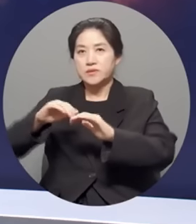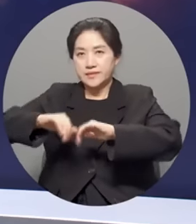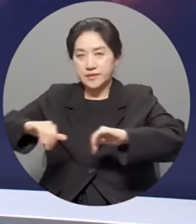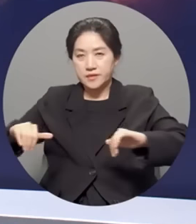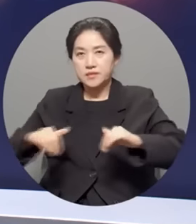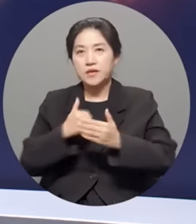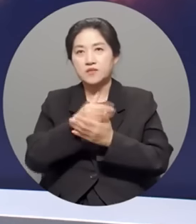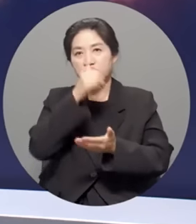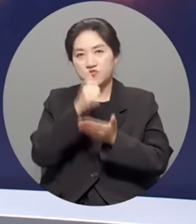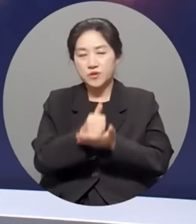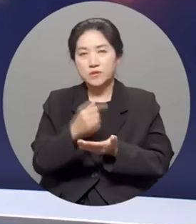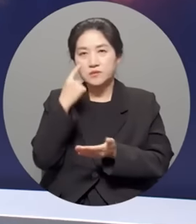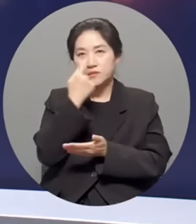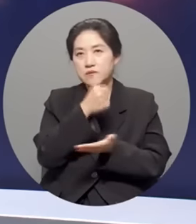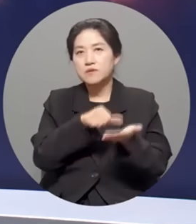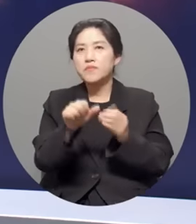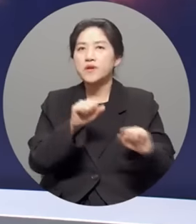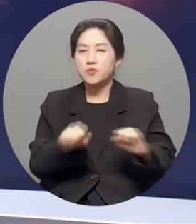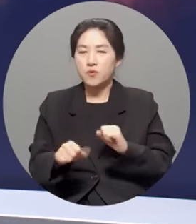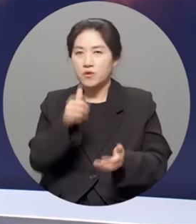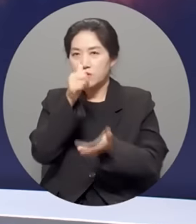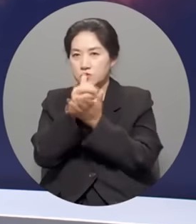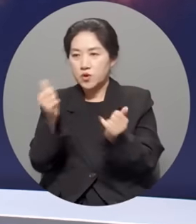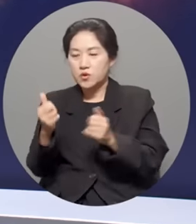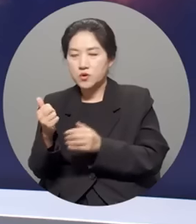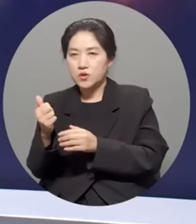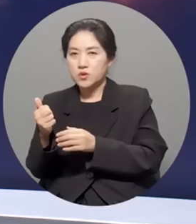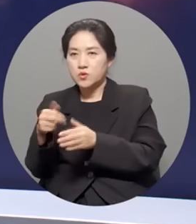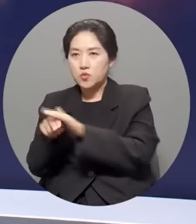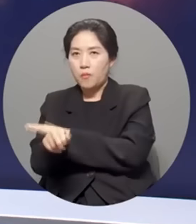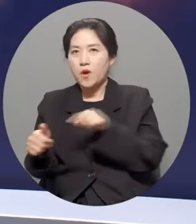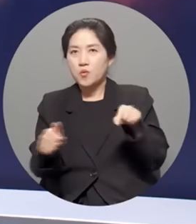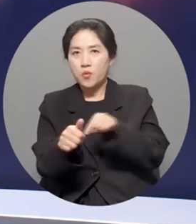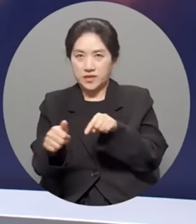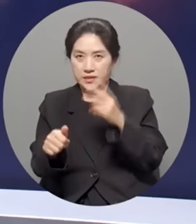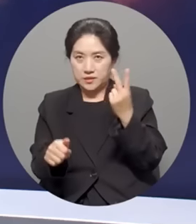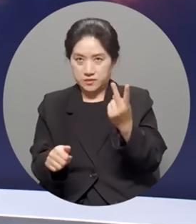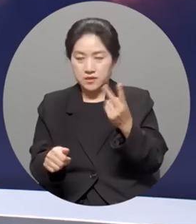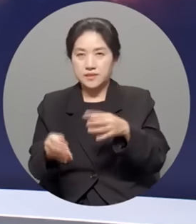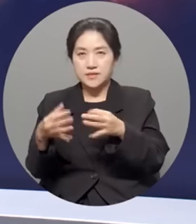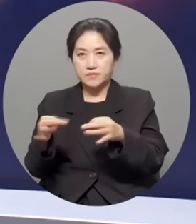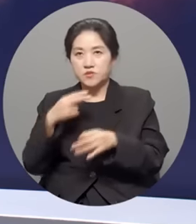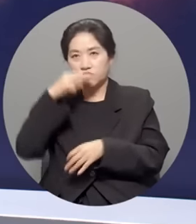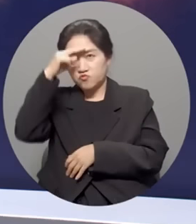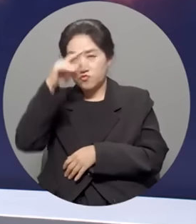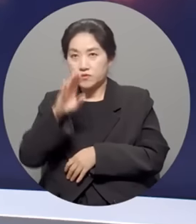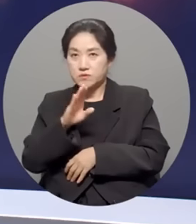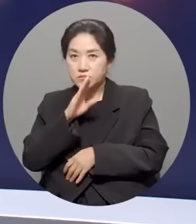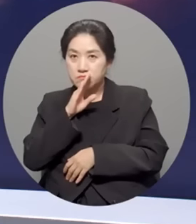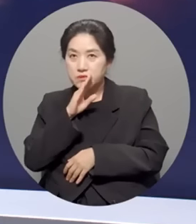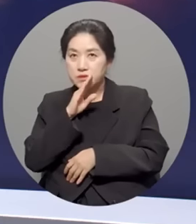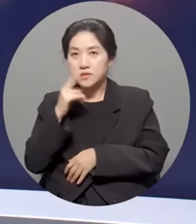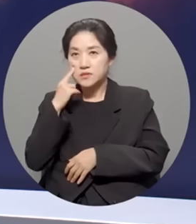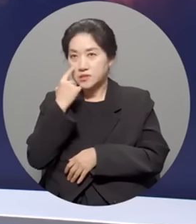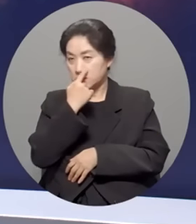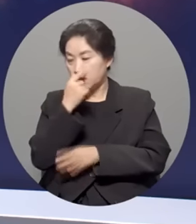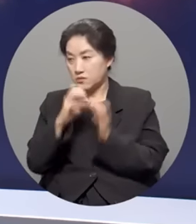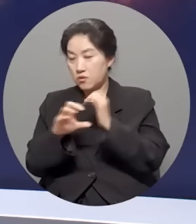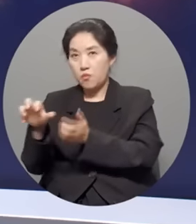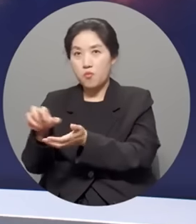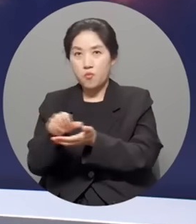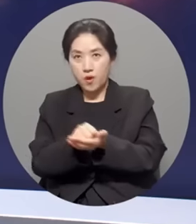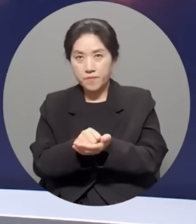보고 있는 혐의는 증거 인멸 과 범인 도피 교사인데 만약 김씨가 음주를 한 정황이 담긴 증거 등이 추가로